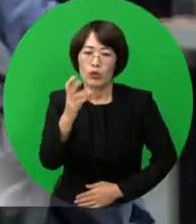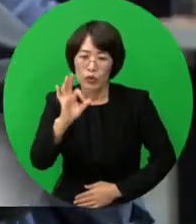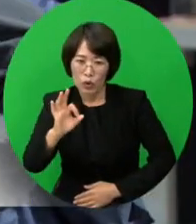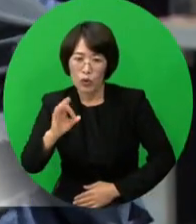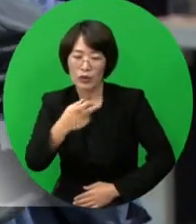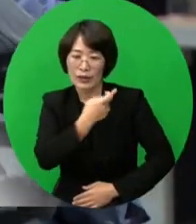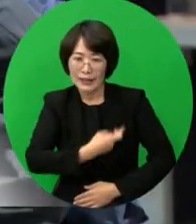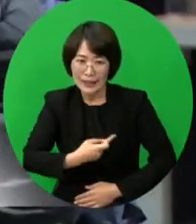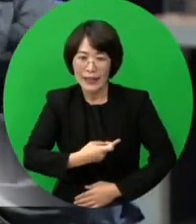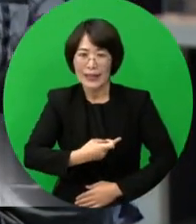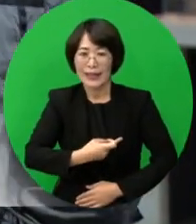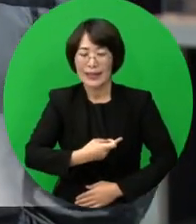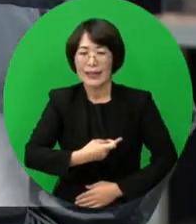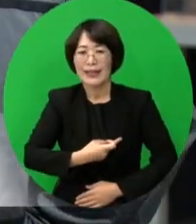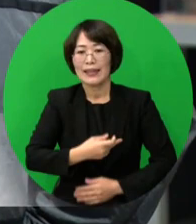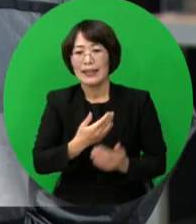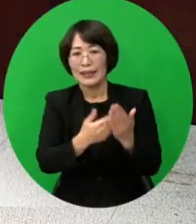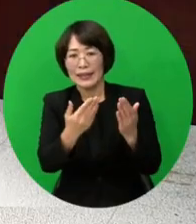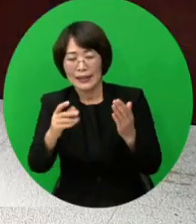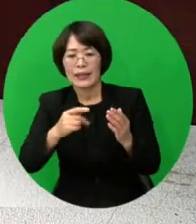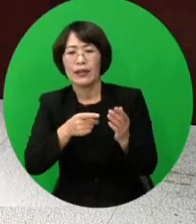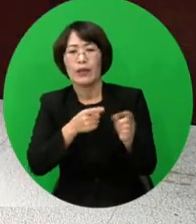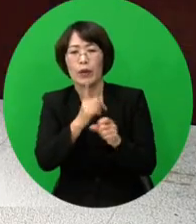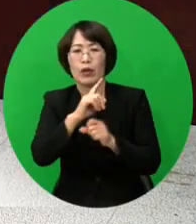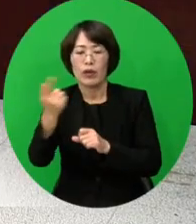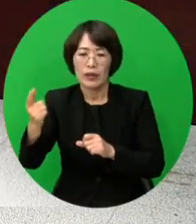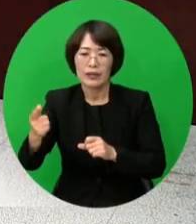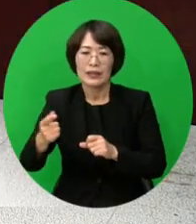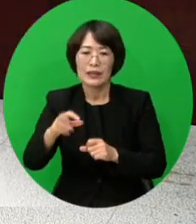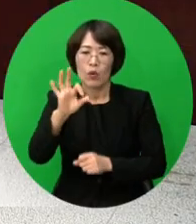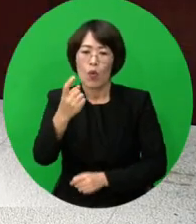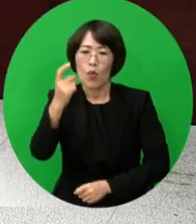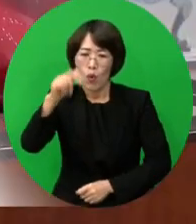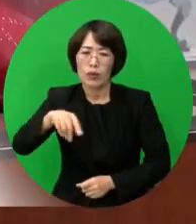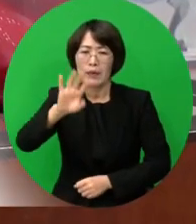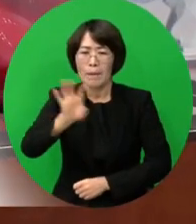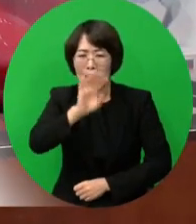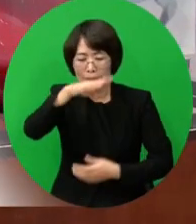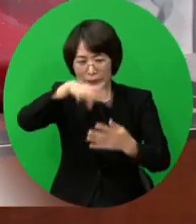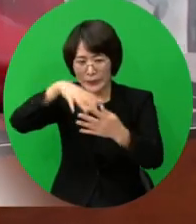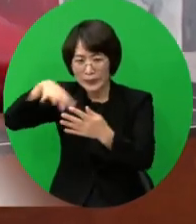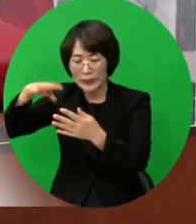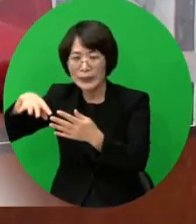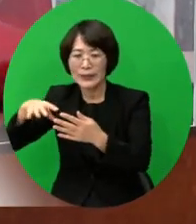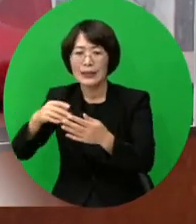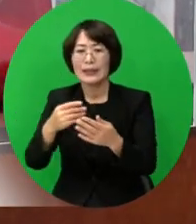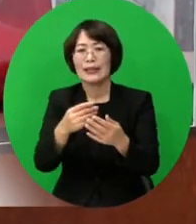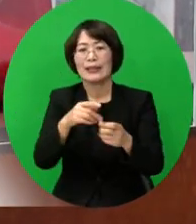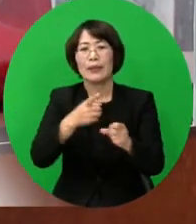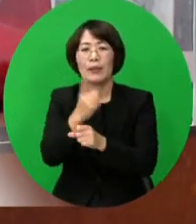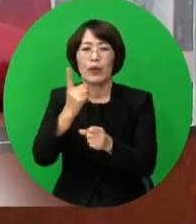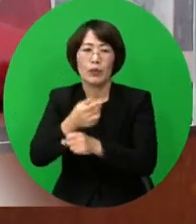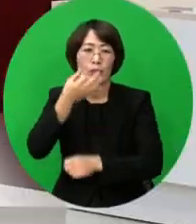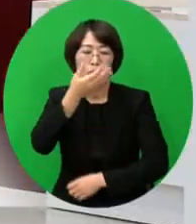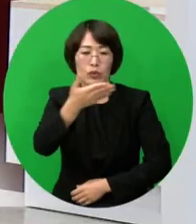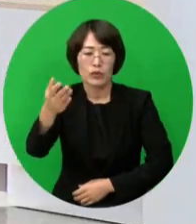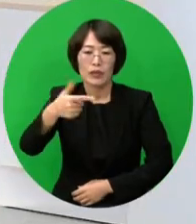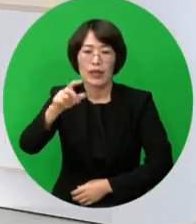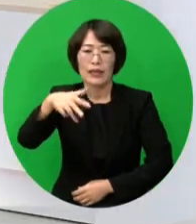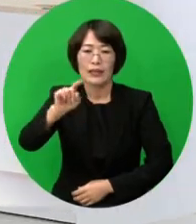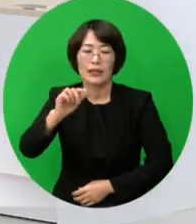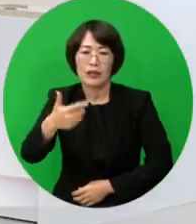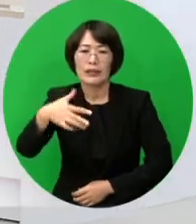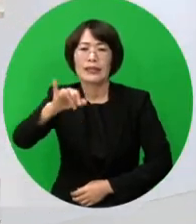장인들의 제자들의 작품과 삼배의 오칠을 반복해서 만드는 건칠 작품 등도 선보이고 있어 나전